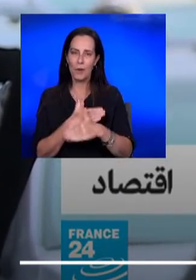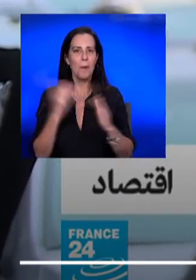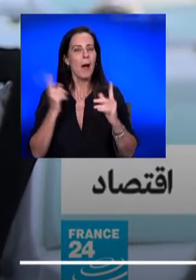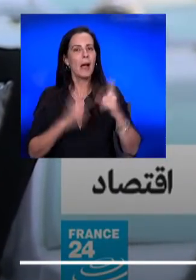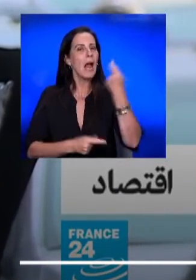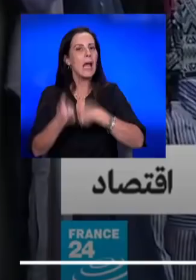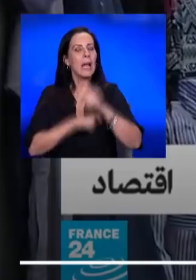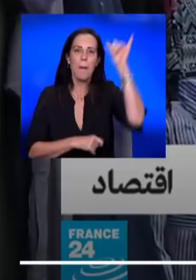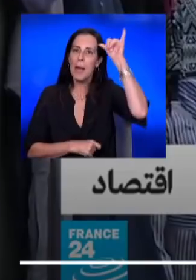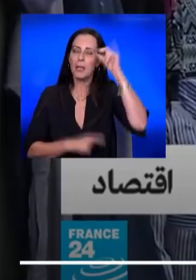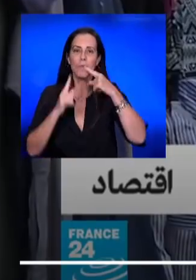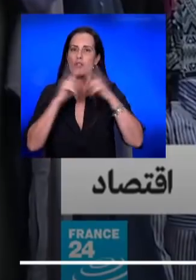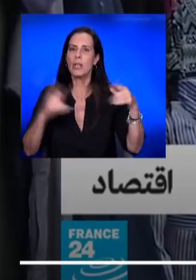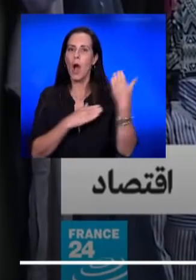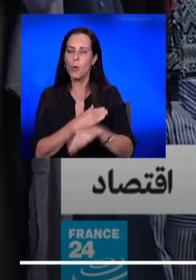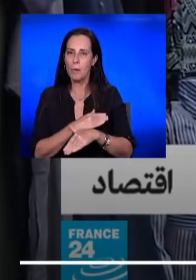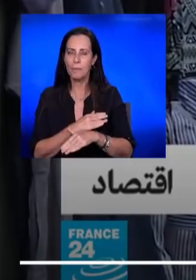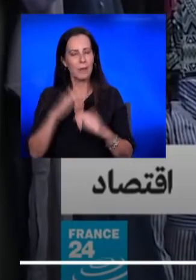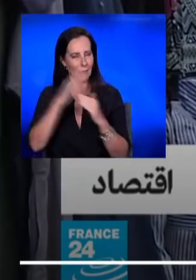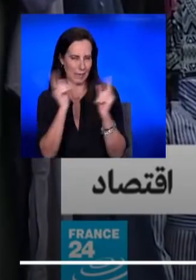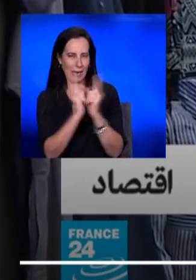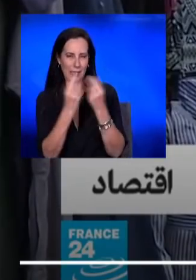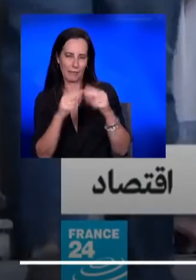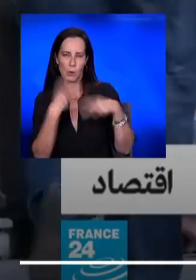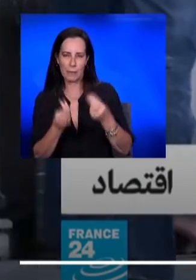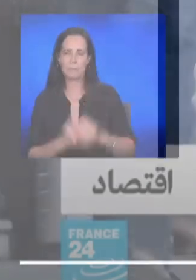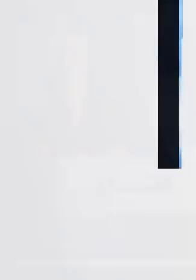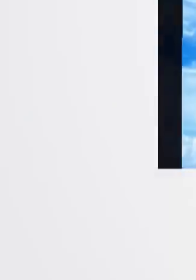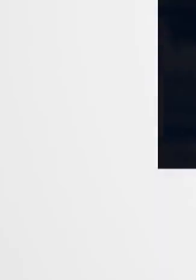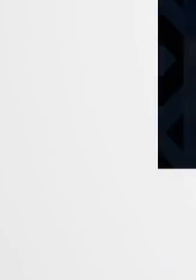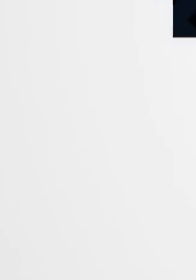לכלכלה הירדנית בשנה האחרונה. הפסקה קצרה, מיד חוזרים.